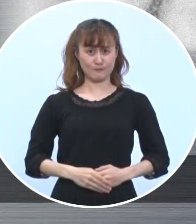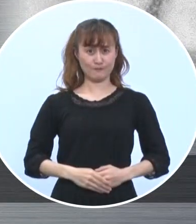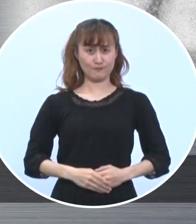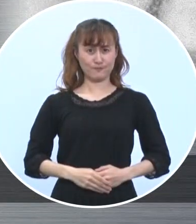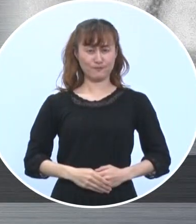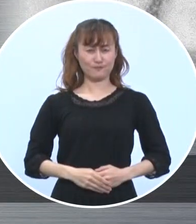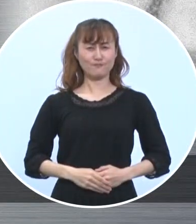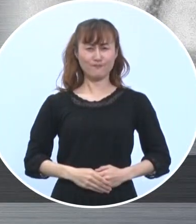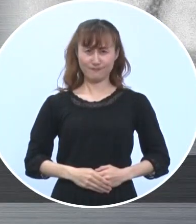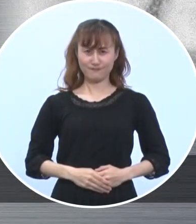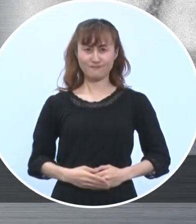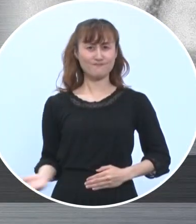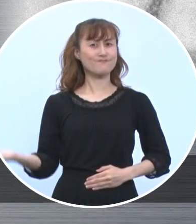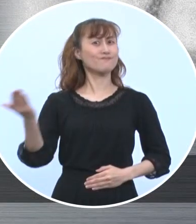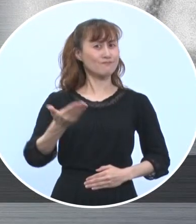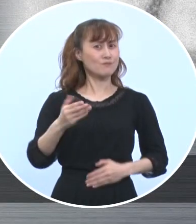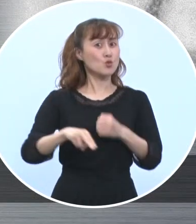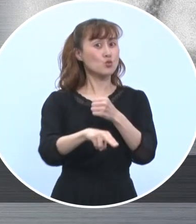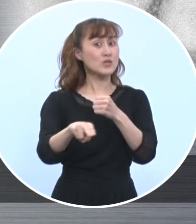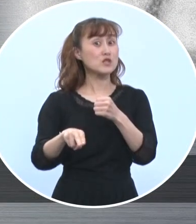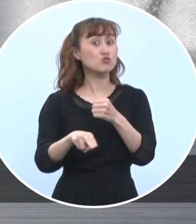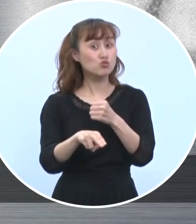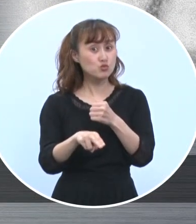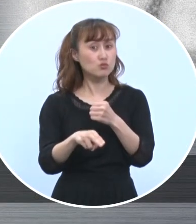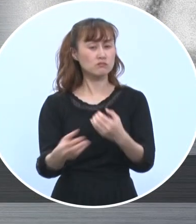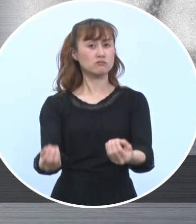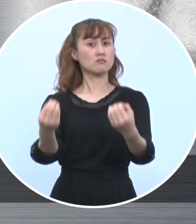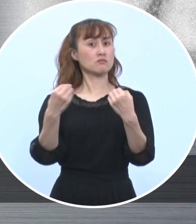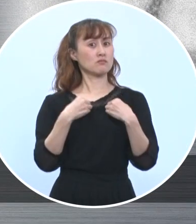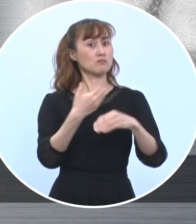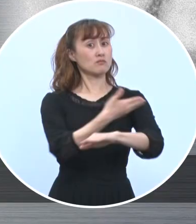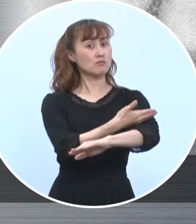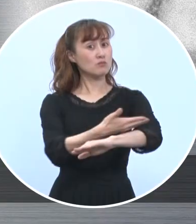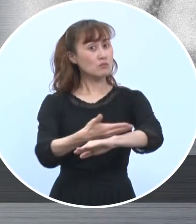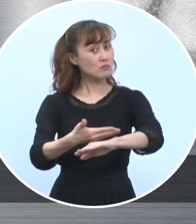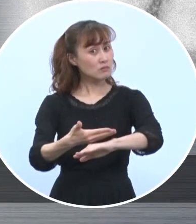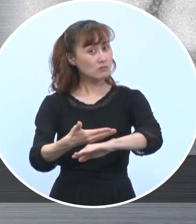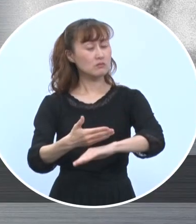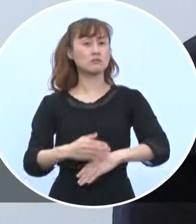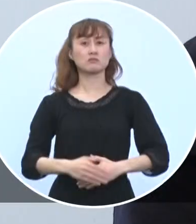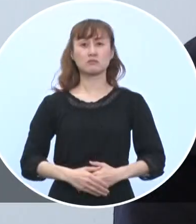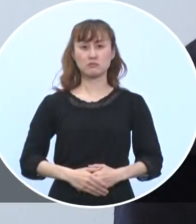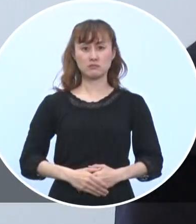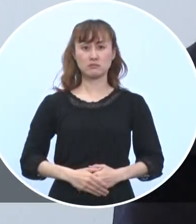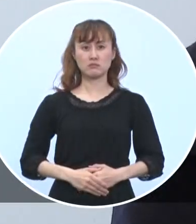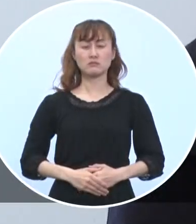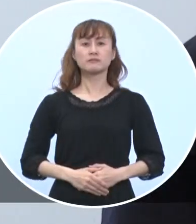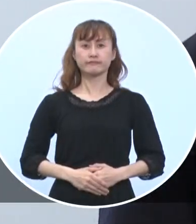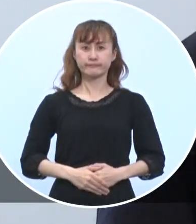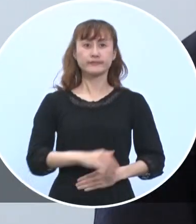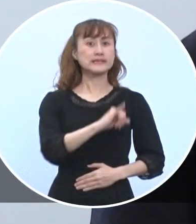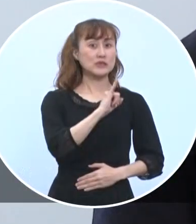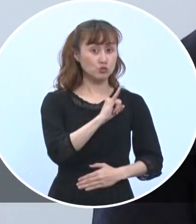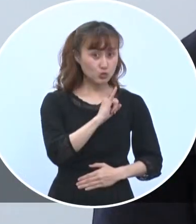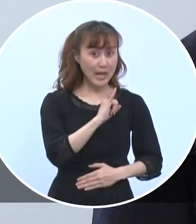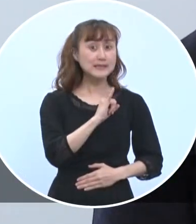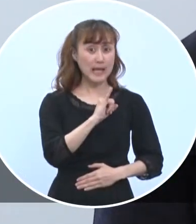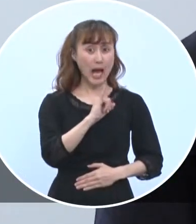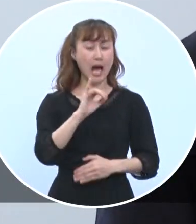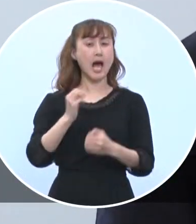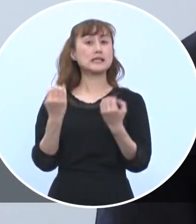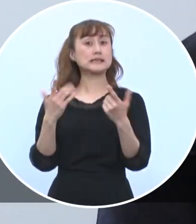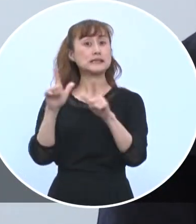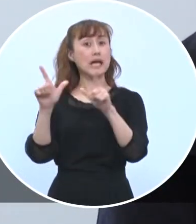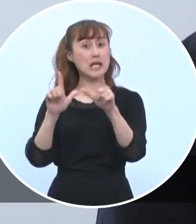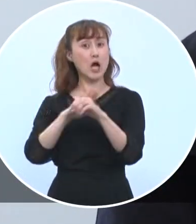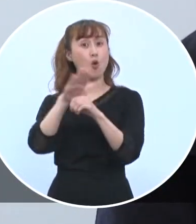続いてウイルスにはどのように感染するのでしょうか？ インフルエンザと新型コロナウイルス